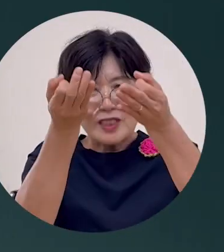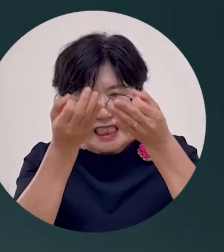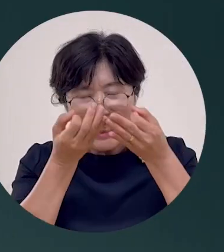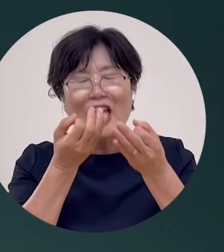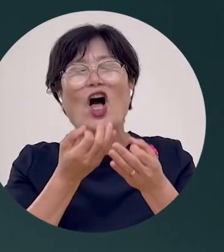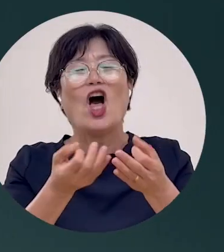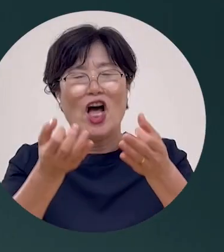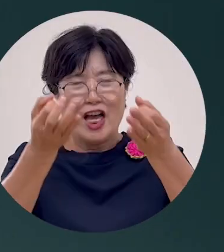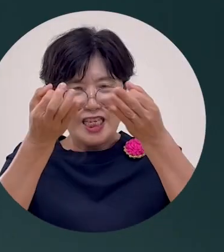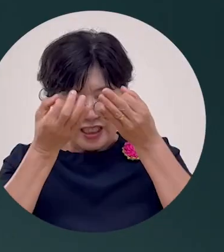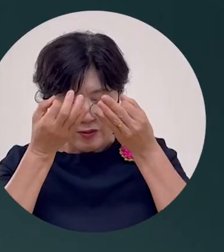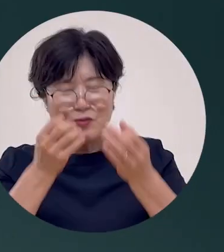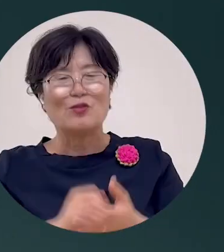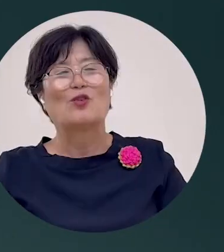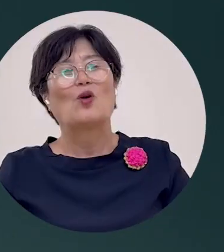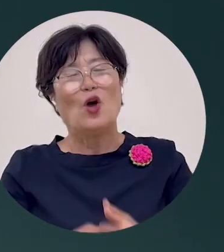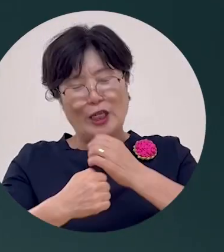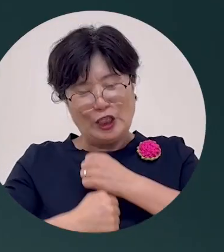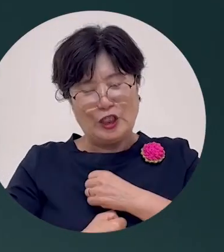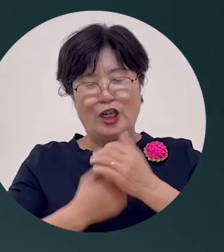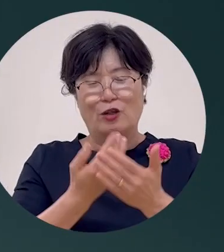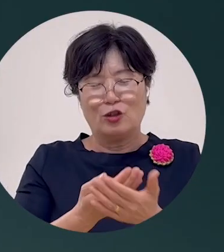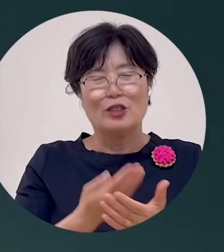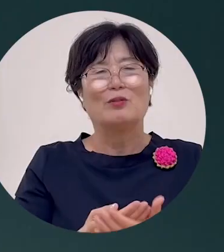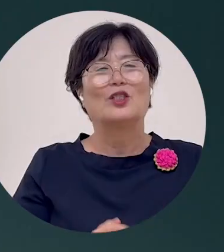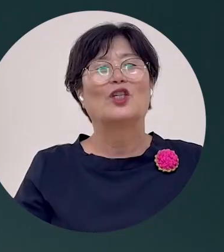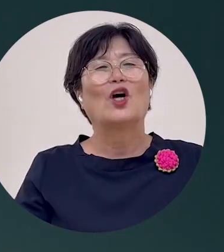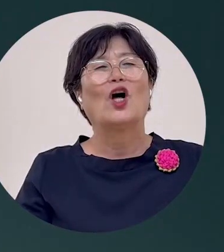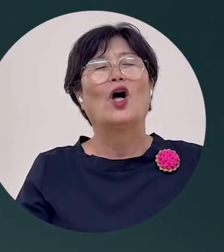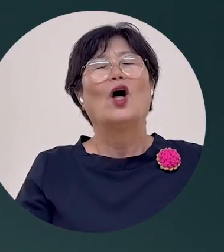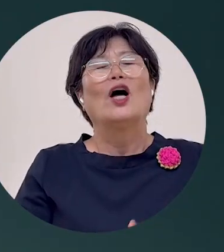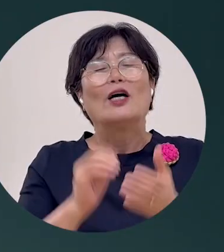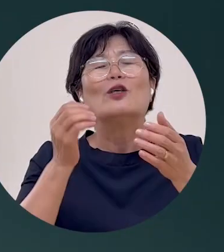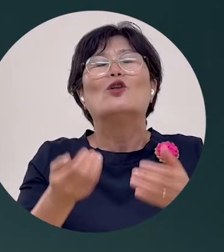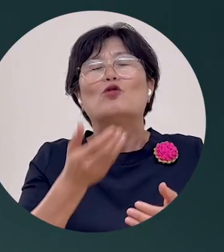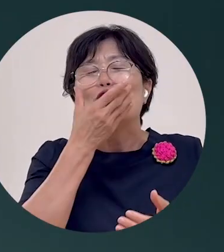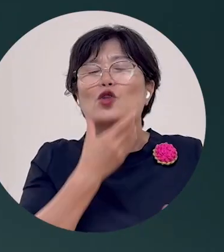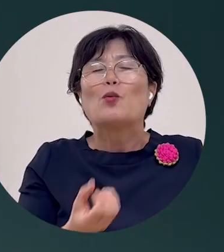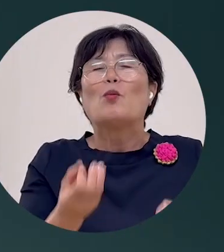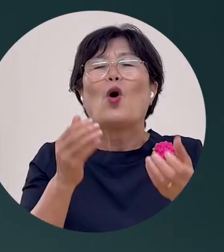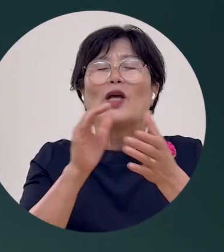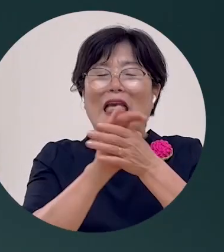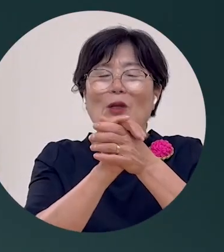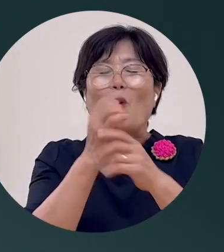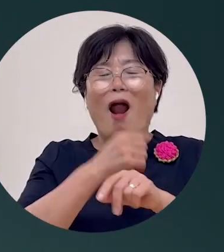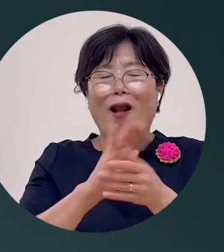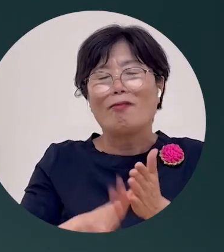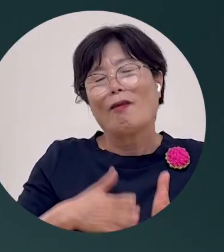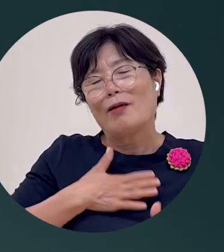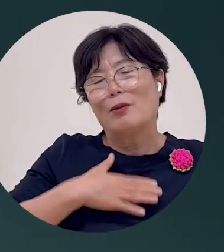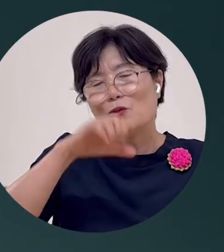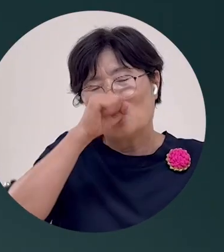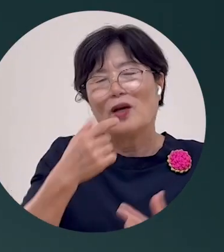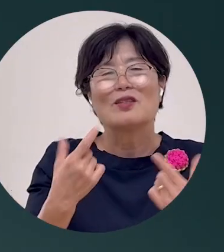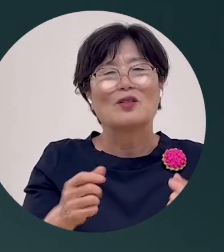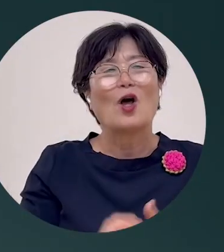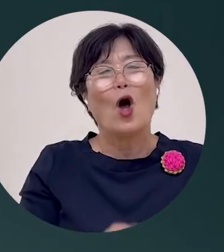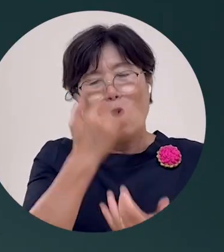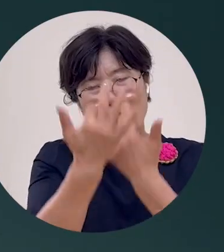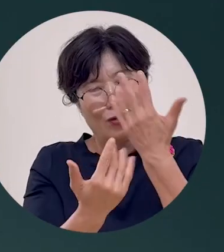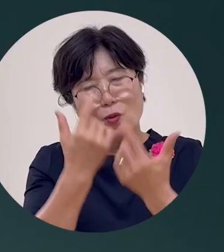이 축복 기도하면 여러분 기분 좋았어요? 나빴어요? 기분 좋았죠. 불꽃 같은